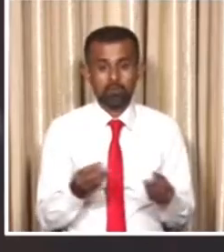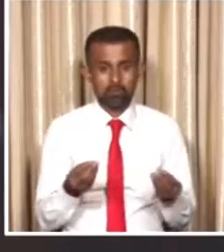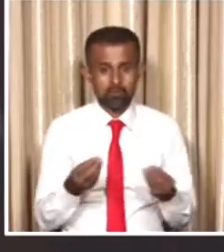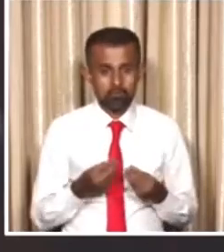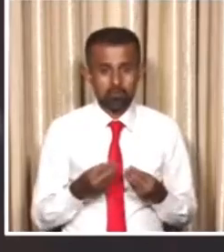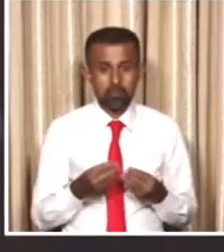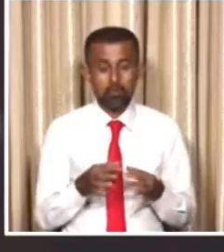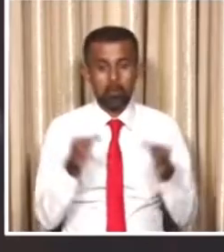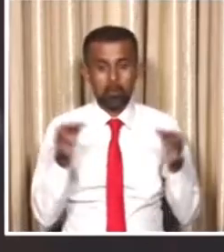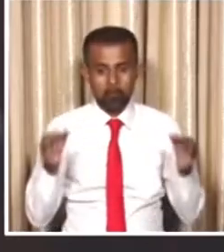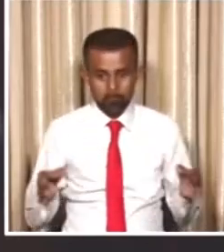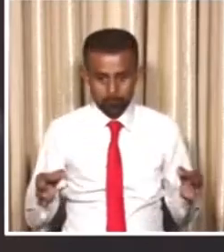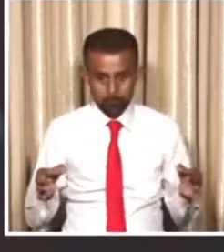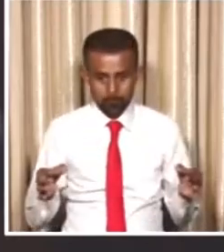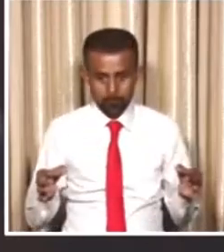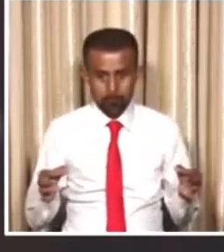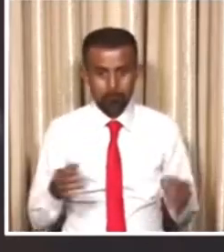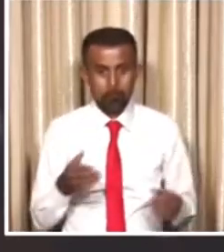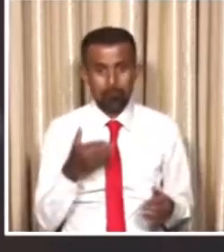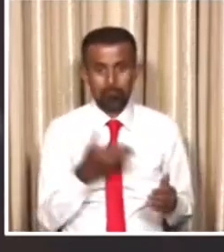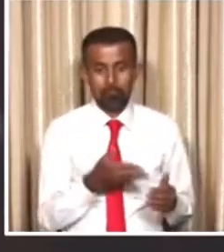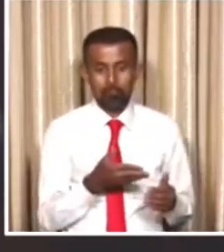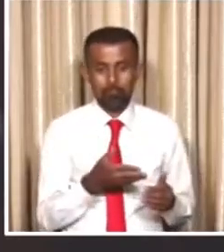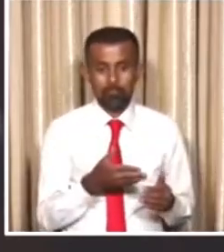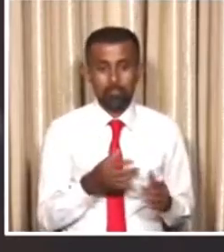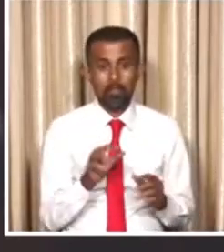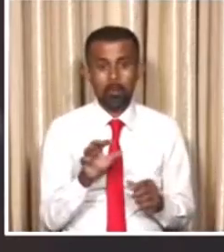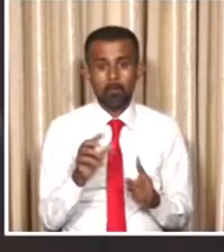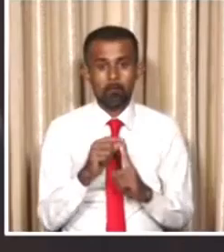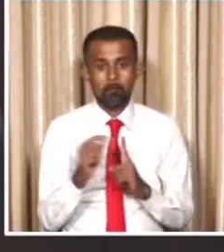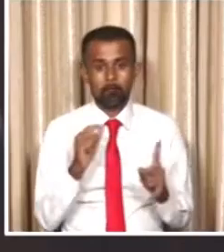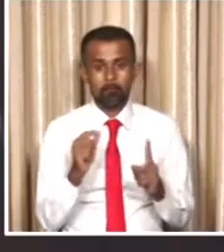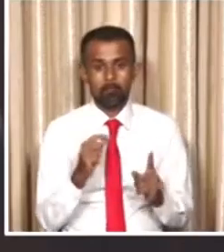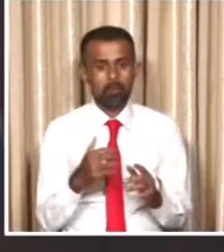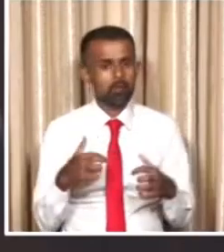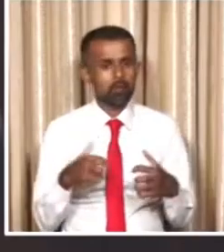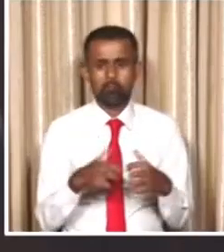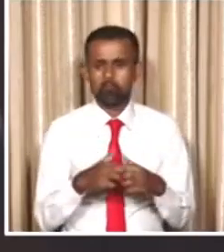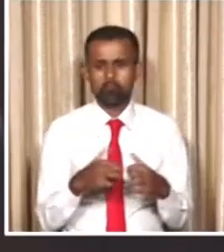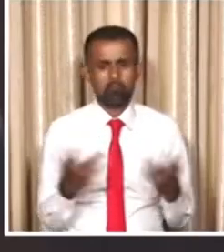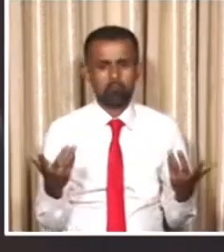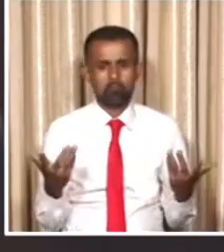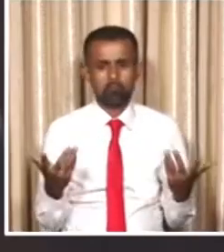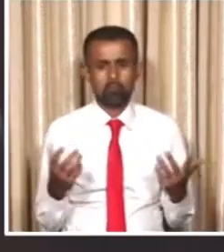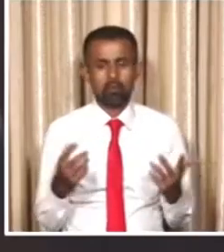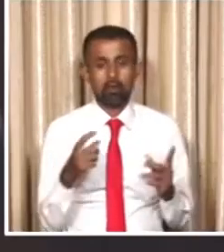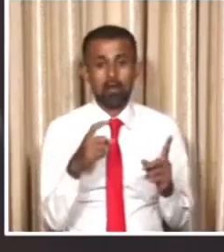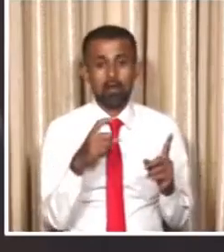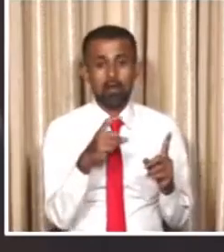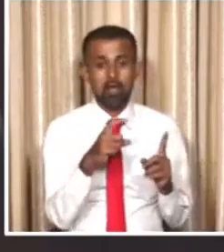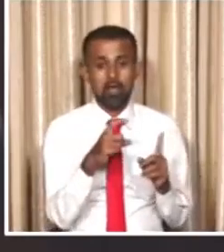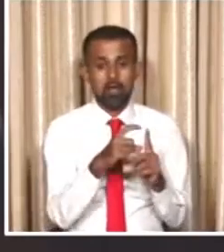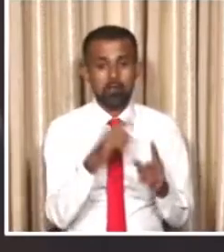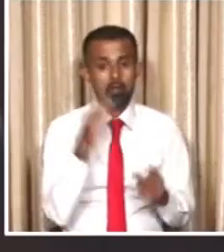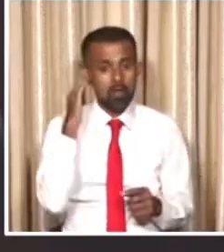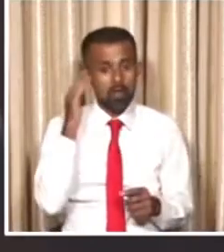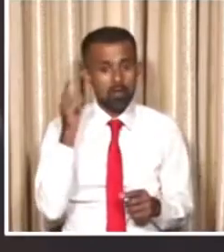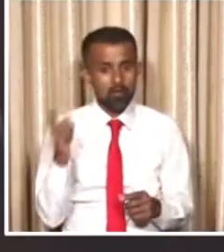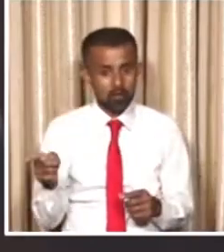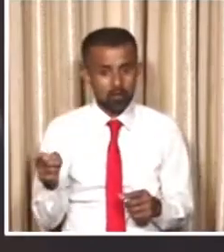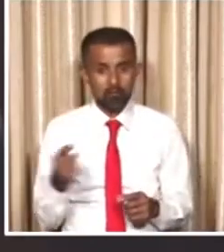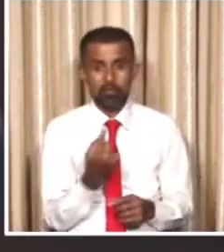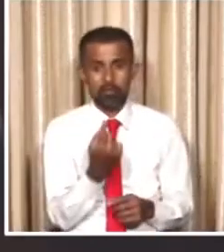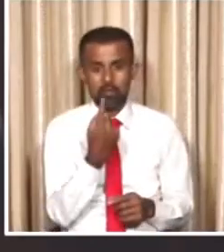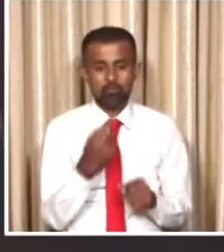යෝජනා පත්‍රයක්. ඒ නිසා මේකෙන් තේරෙන මන්ත්‍රීවරුන්ට කිසිම බාධාවක් නැහැ. ඩයනා ගමගේ කියන තැනැත්තියට ඒ ඔය